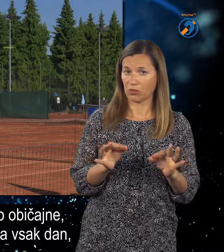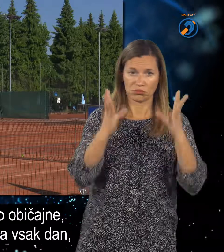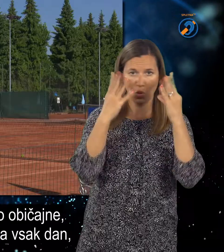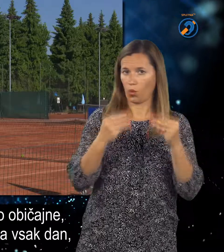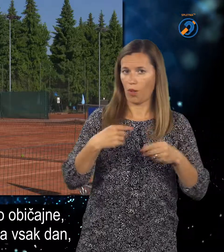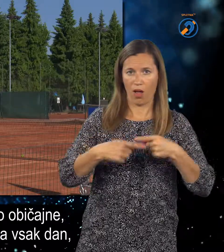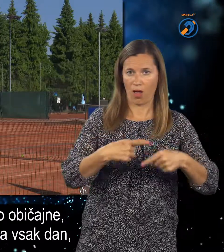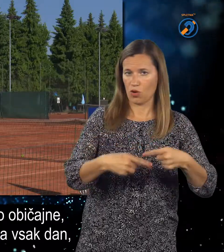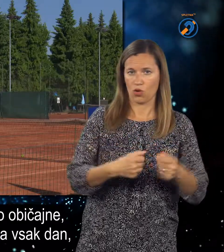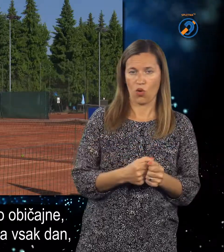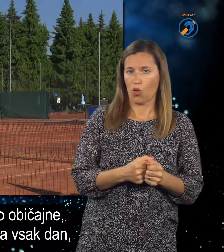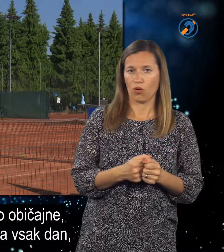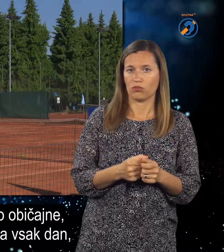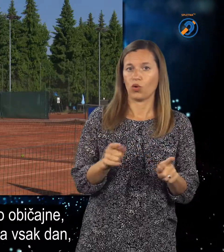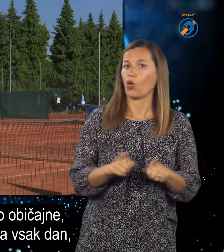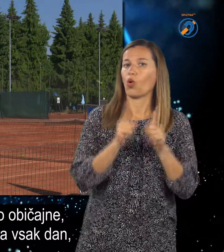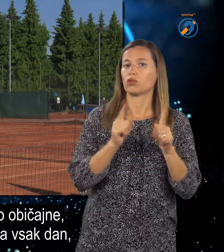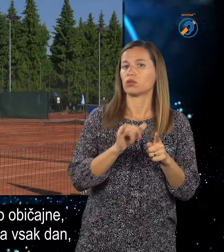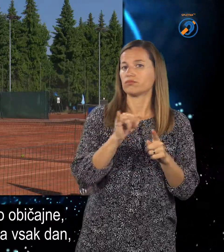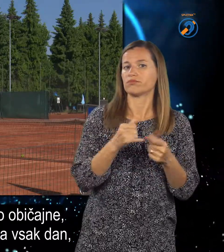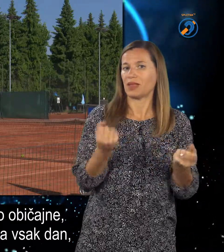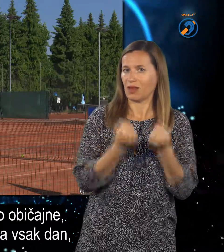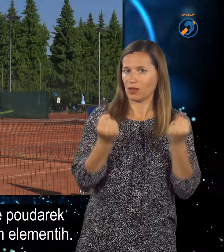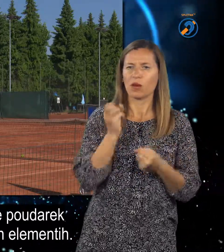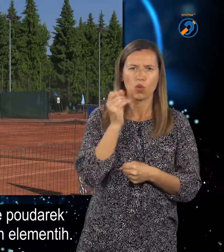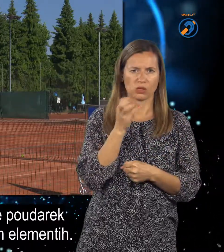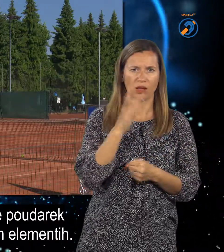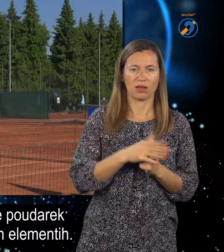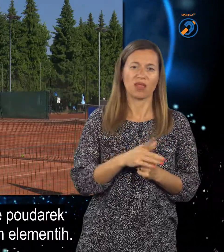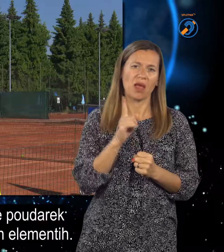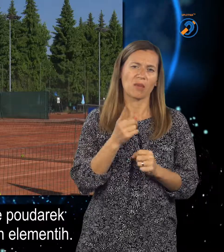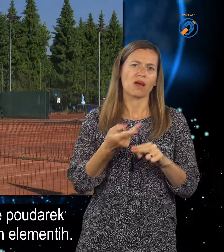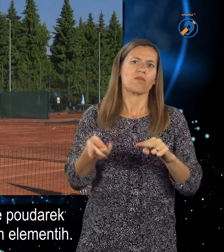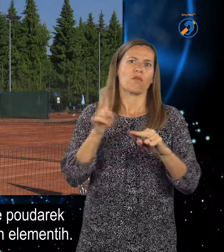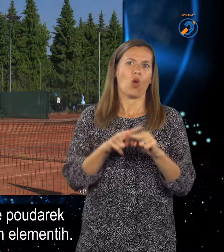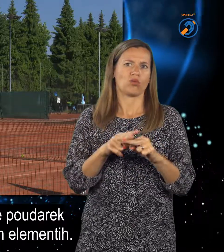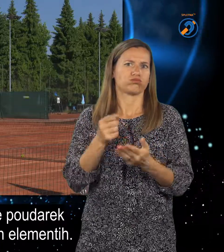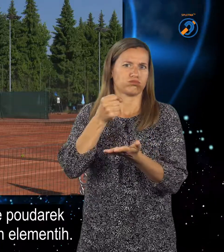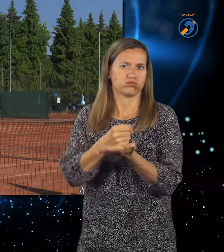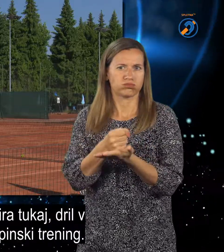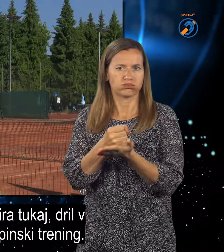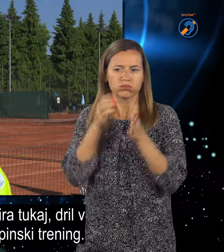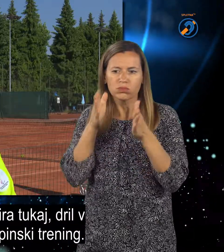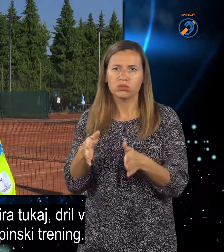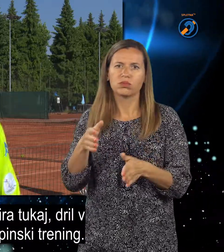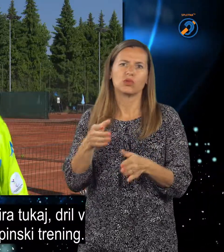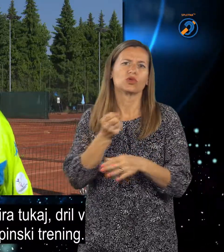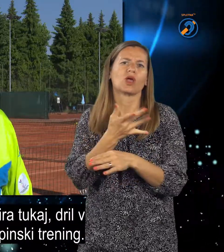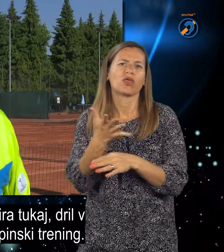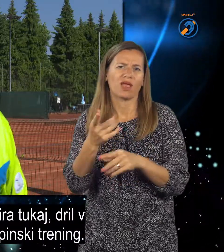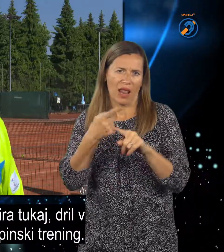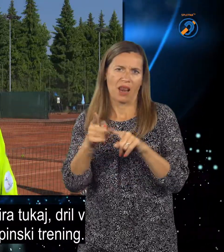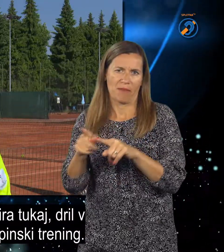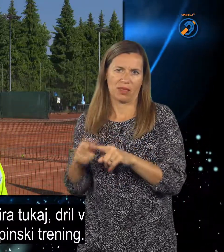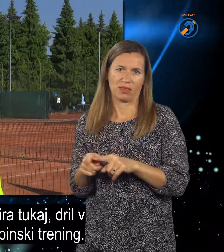Priprave so normalne, tako kot v bistvu se trenira se vsak dan, s tem, da je poudarek pač na določenih elementih. Se pravi, zjutraj